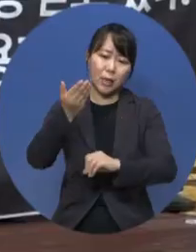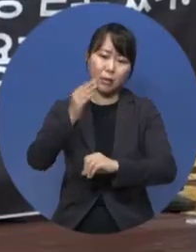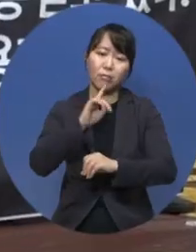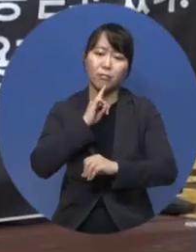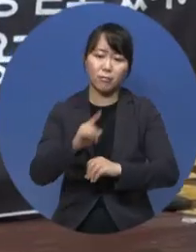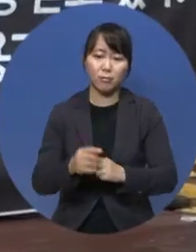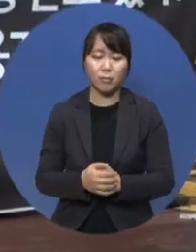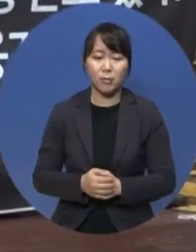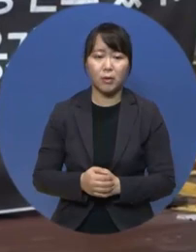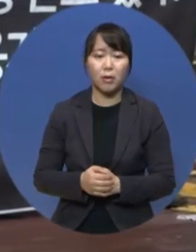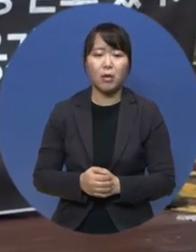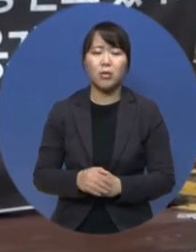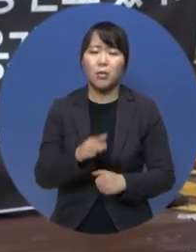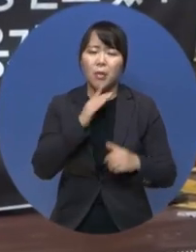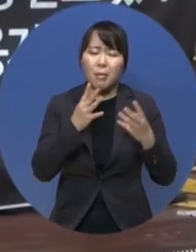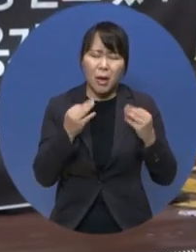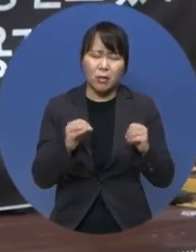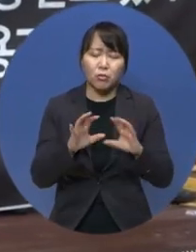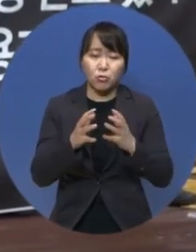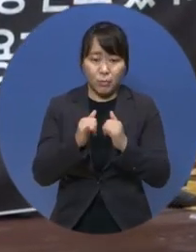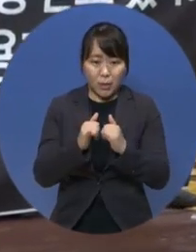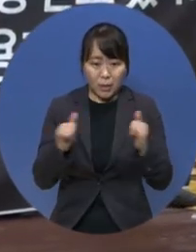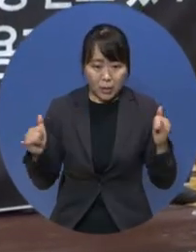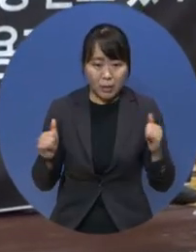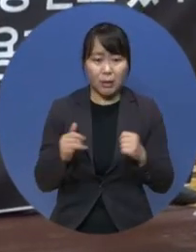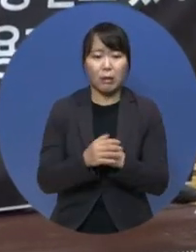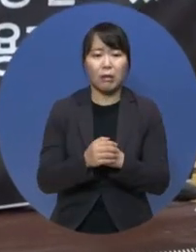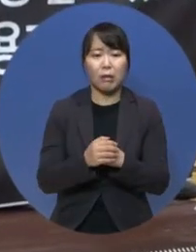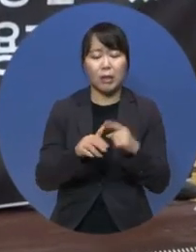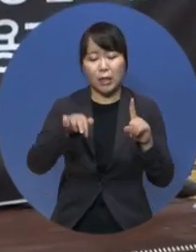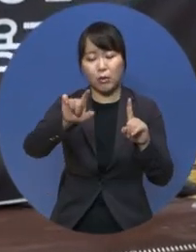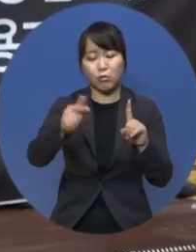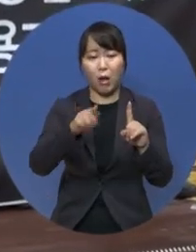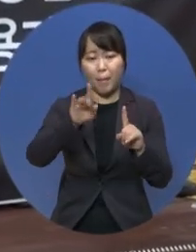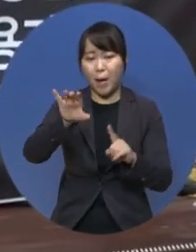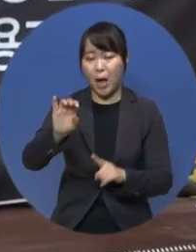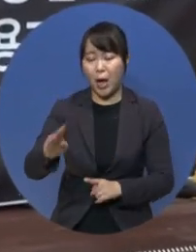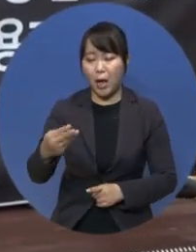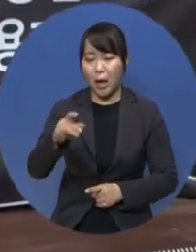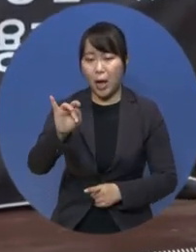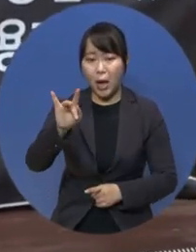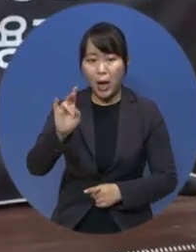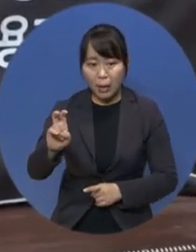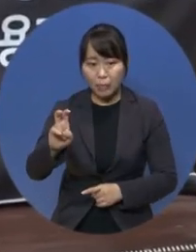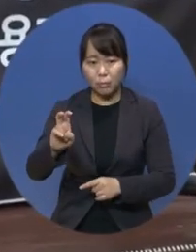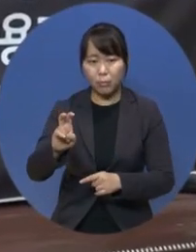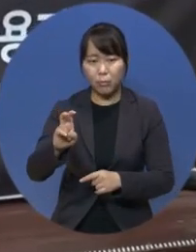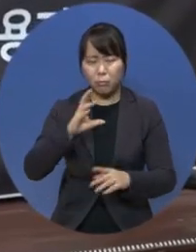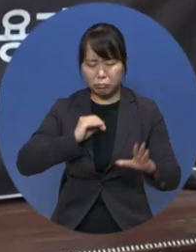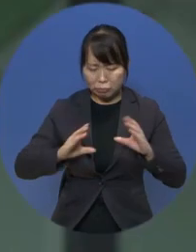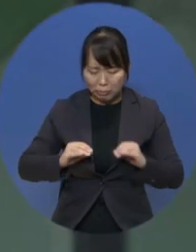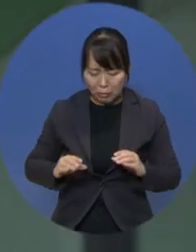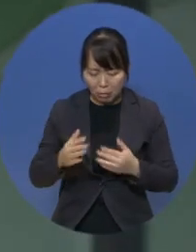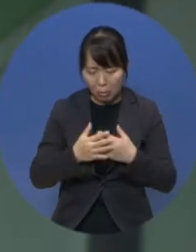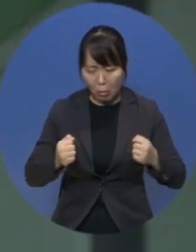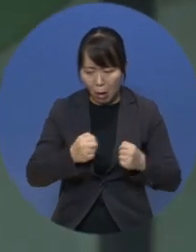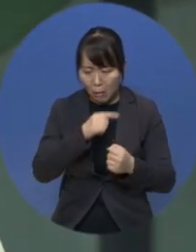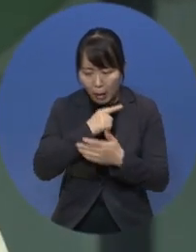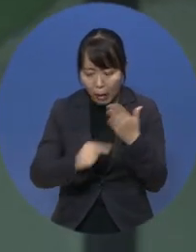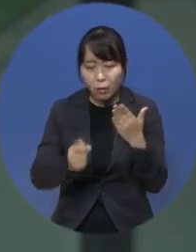추정된다 며 나는 국민이 읽은 바람 불 주 의 수년간 도출 때 건강 케어로 밝혀졌는데